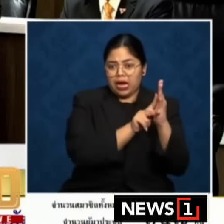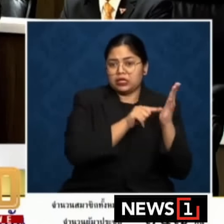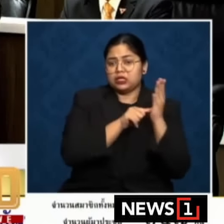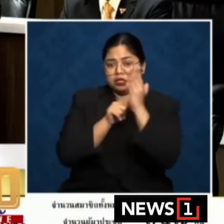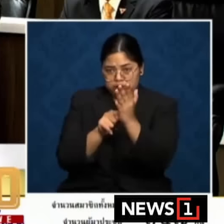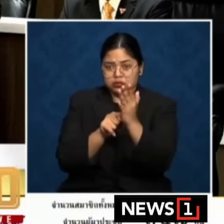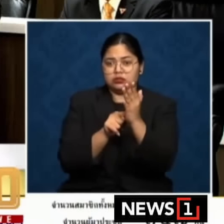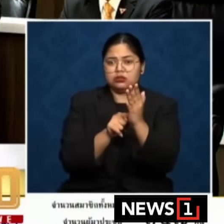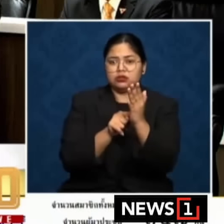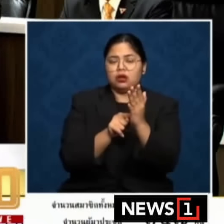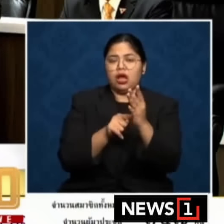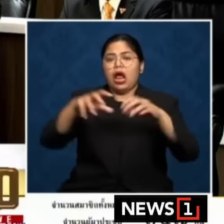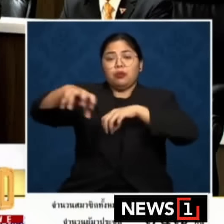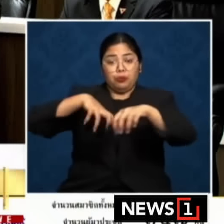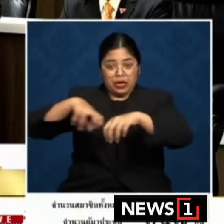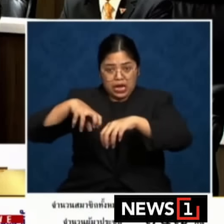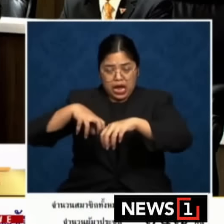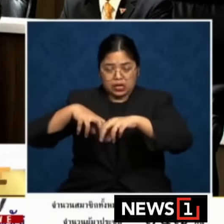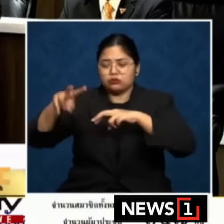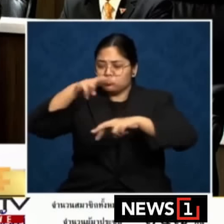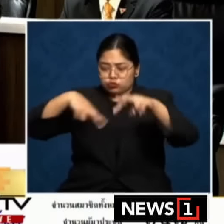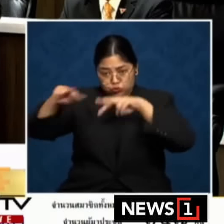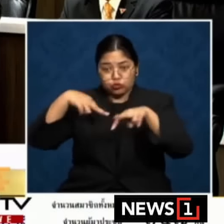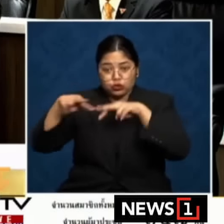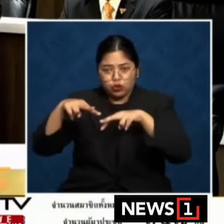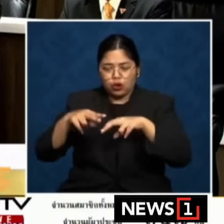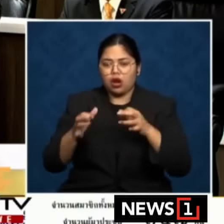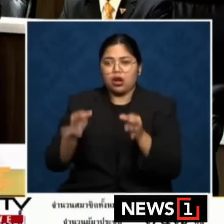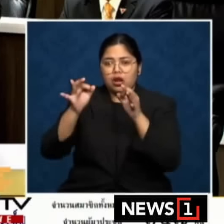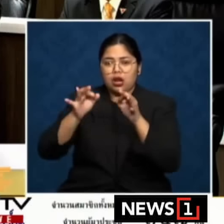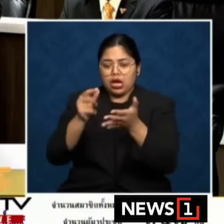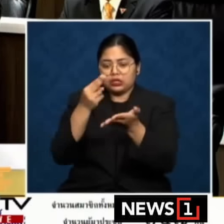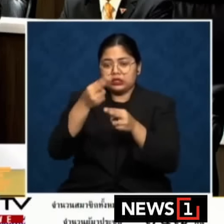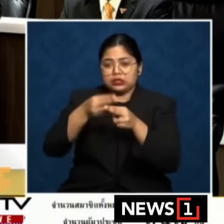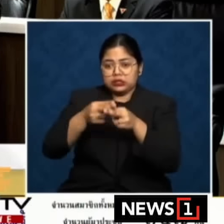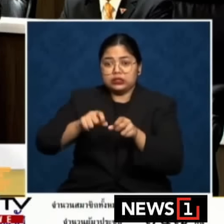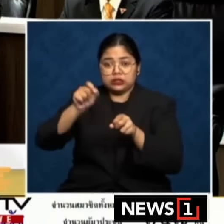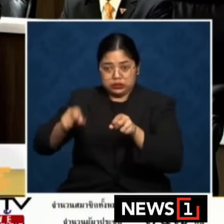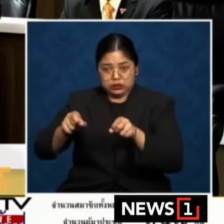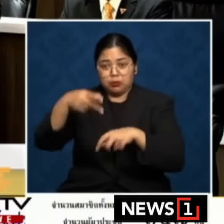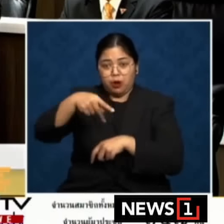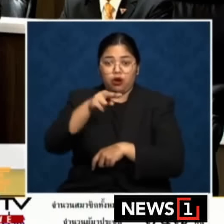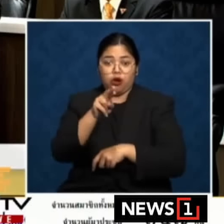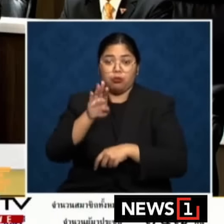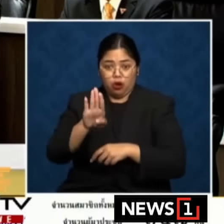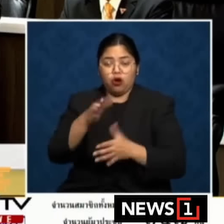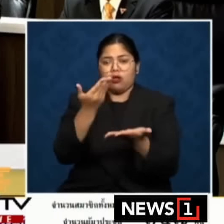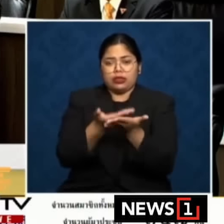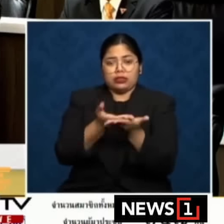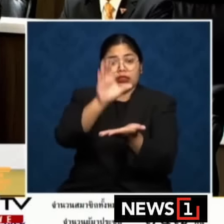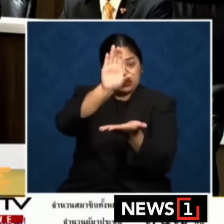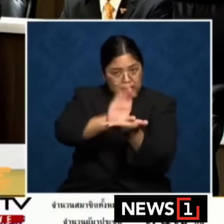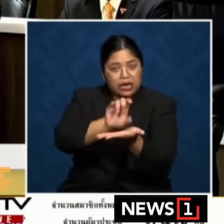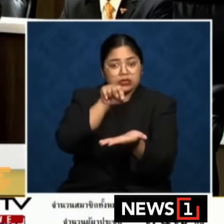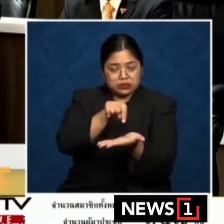อไปให้ฝ่ายบริหารในการที่จะลงนามโดยเฉพาะนายกรัฐมนตรีในพรบ.เกี่ยวกับการเงินนั้นจำเป็น